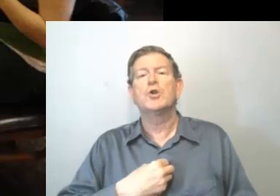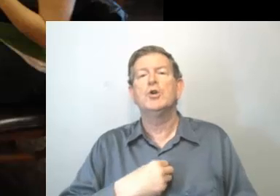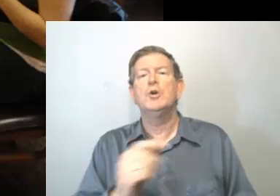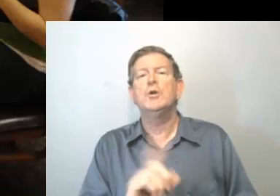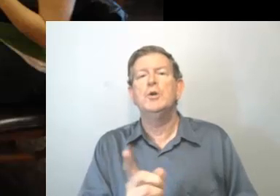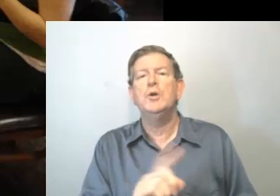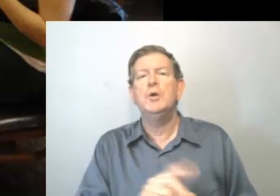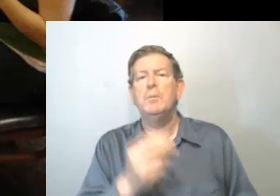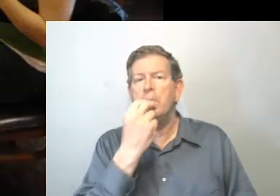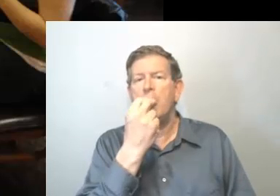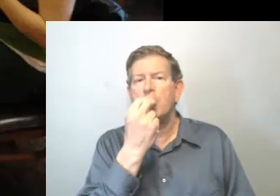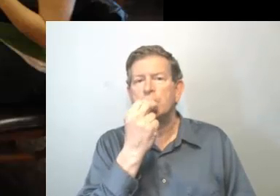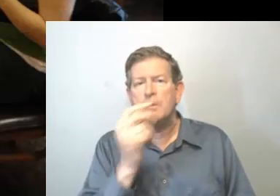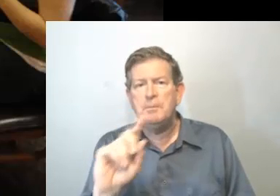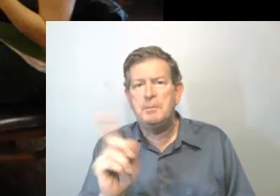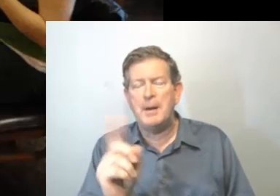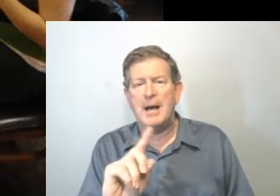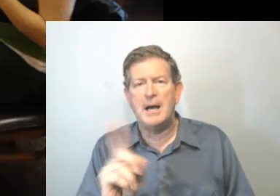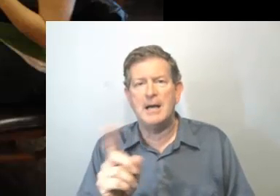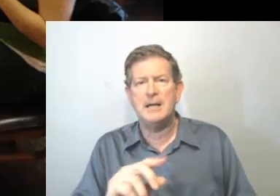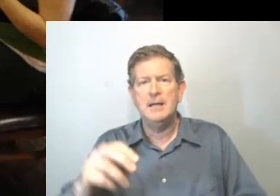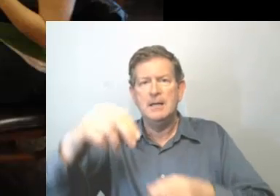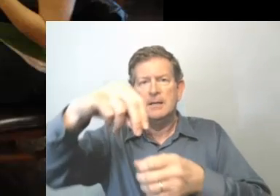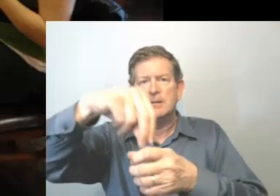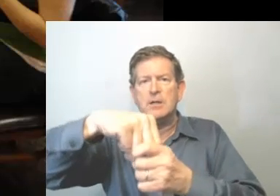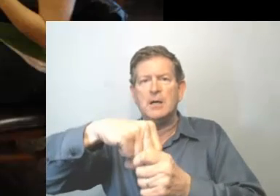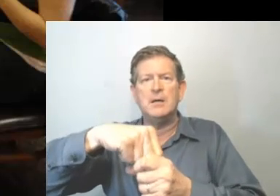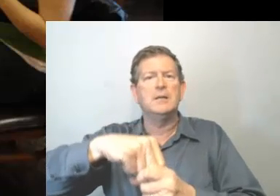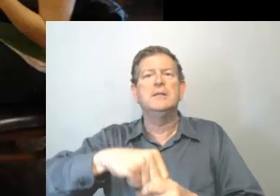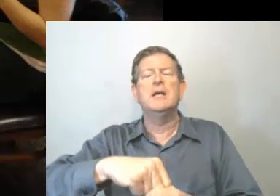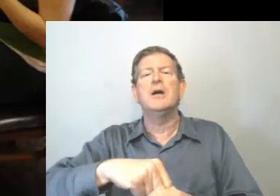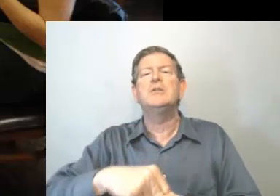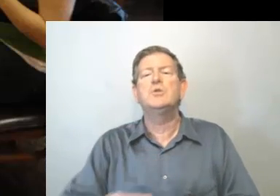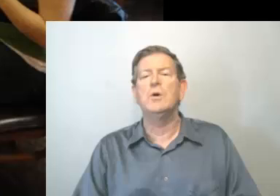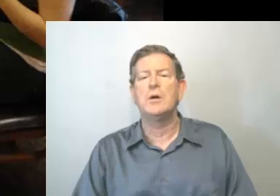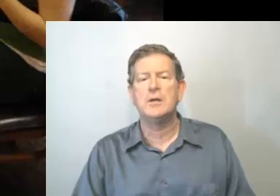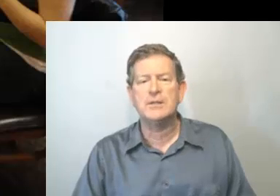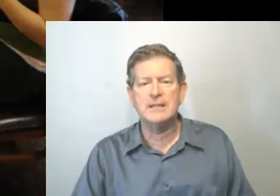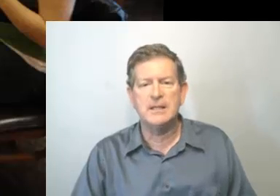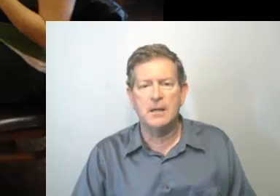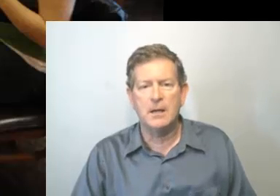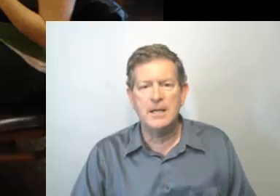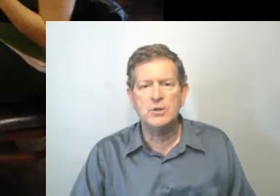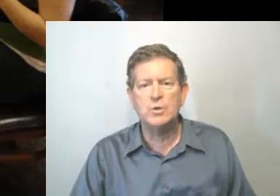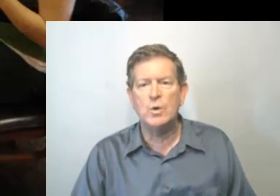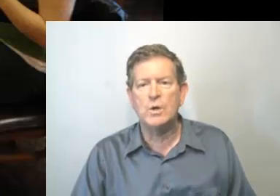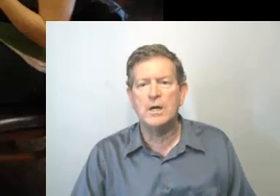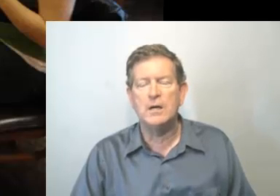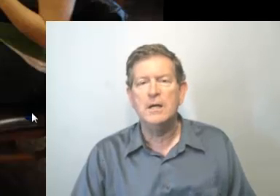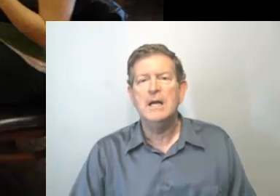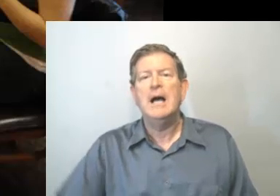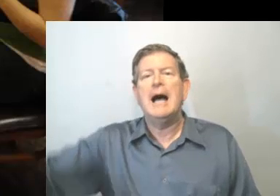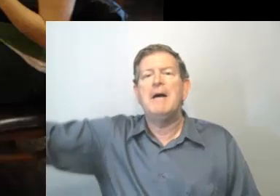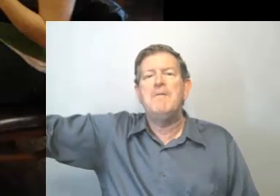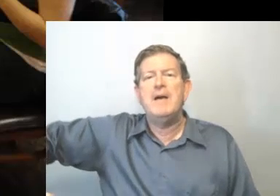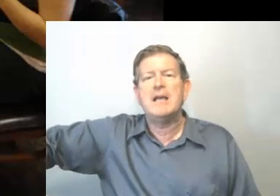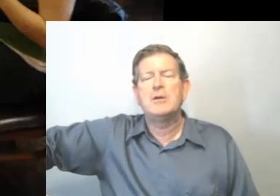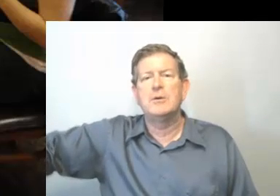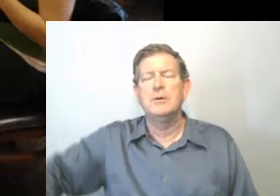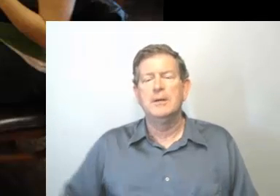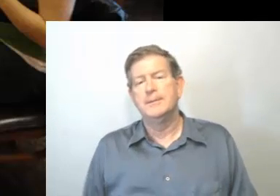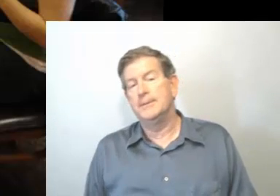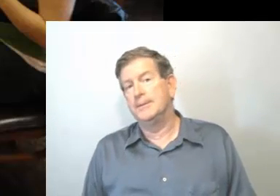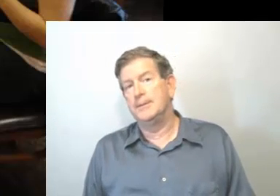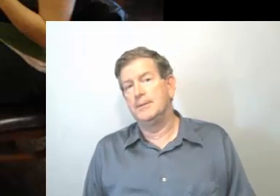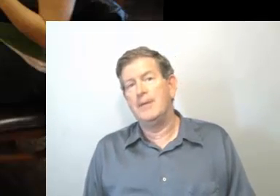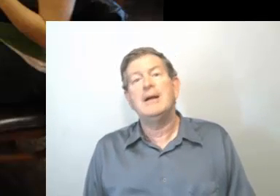Donc, je ne mange pas dans des restaurants. Ça, c'est un restaurant